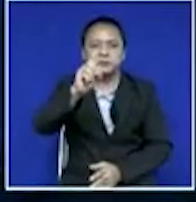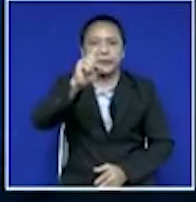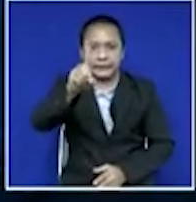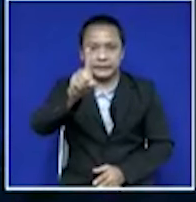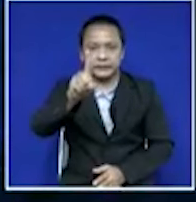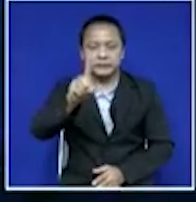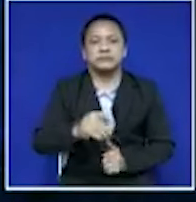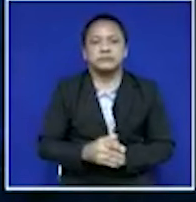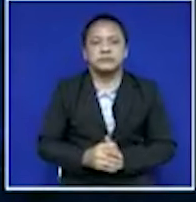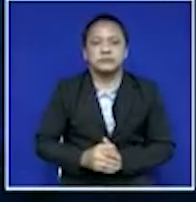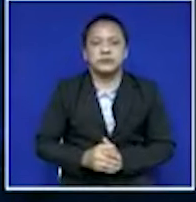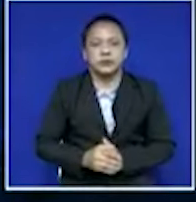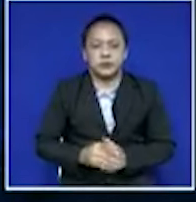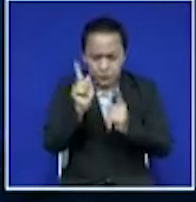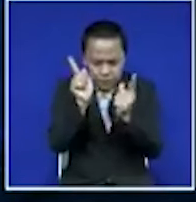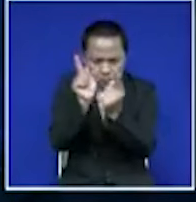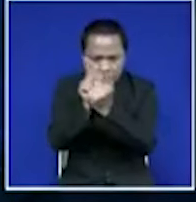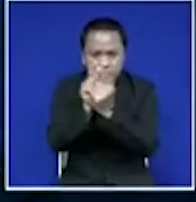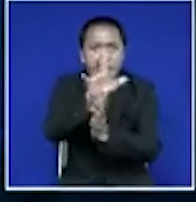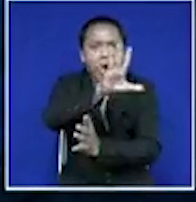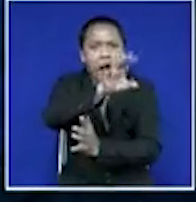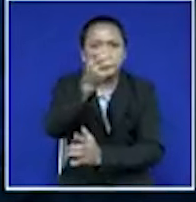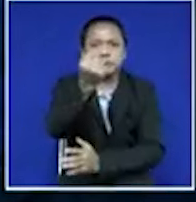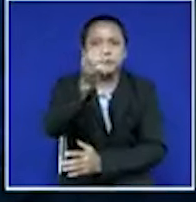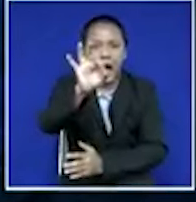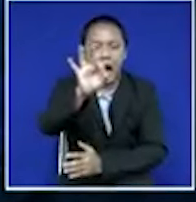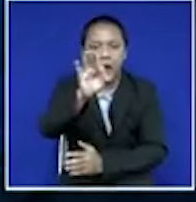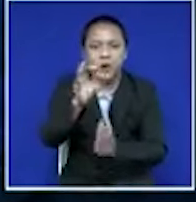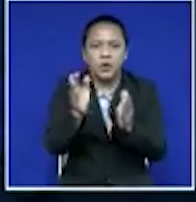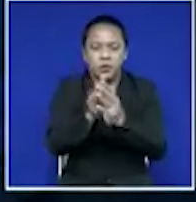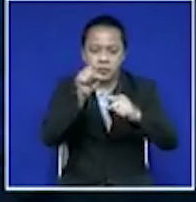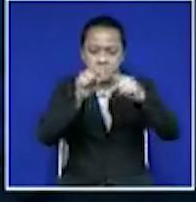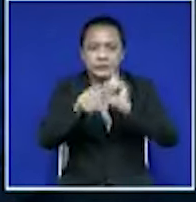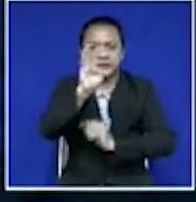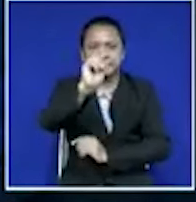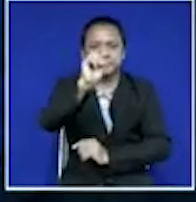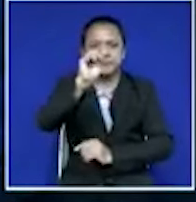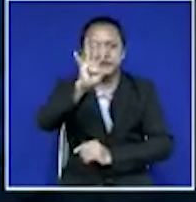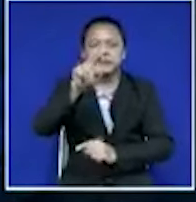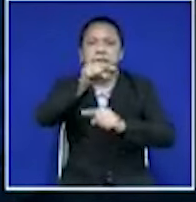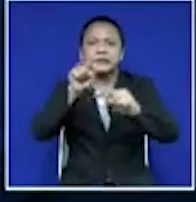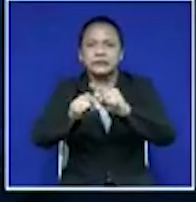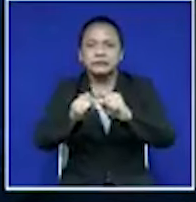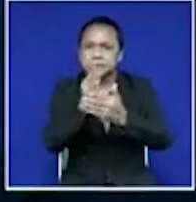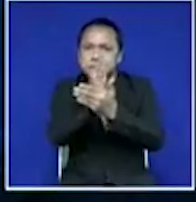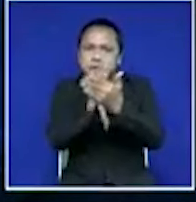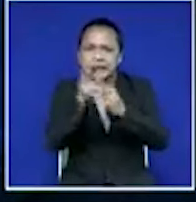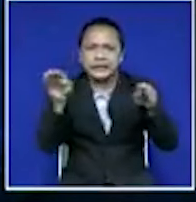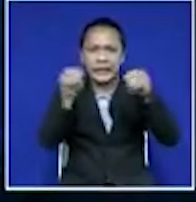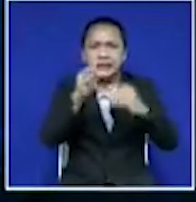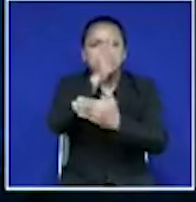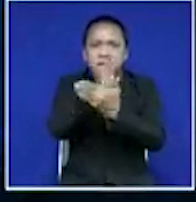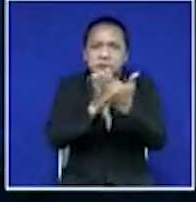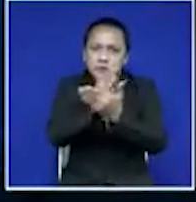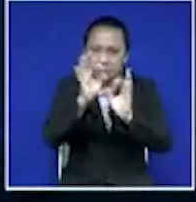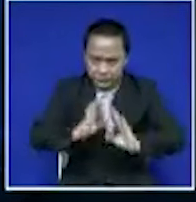1,191 รายเนี่ยตรวจเจอไป519เท่ากับ 44% เกือบครึ่งหนึ่งเลยนะครับนี่คือความสำคั